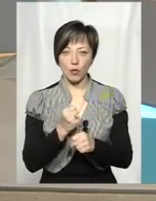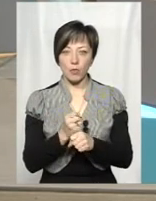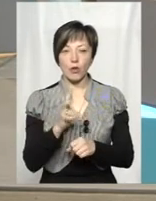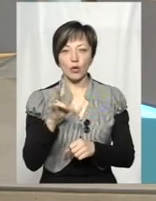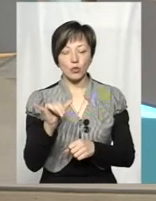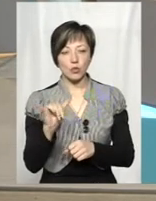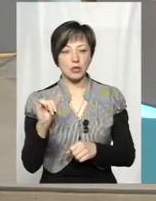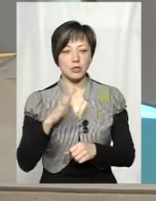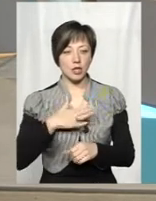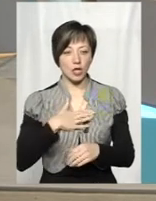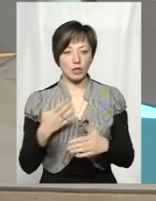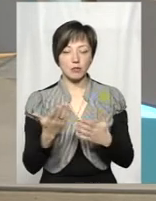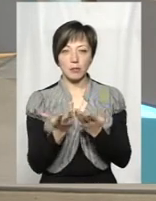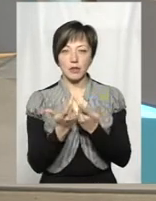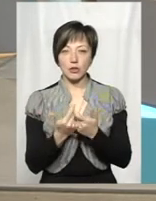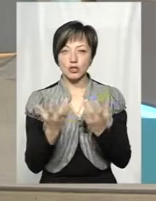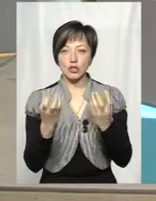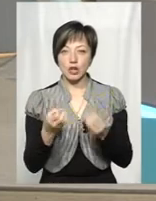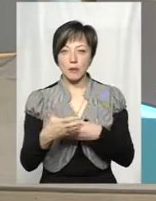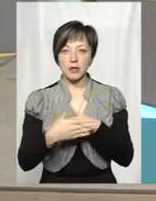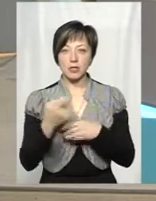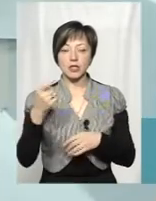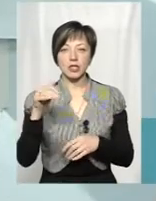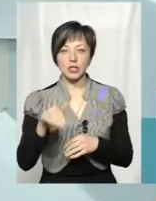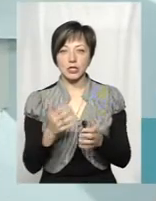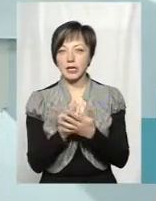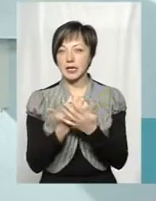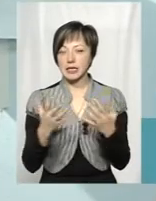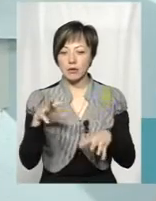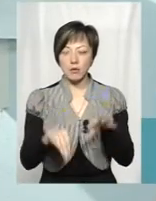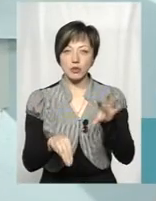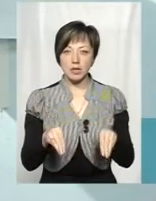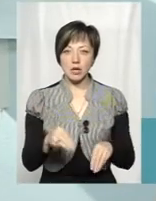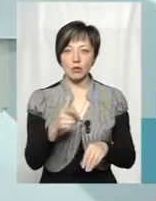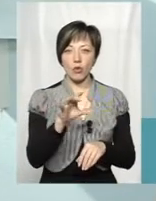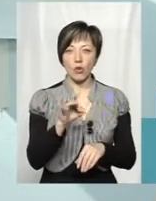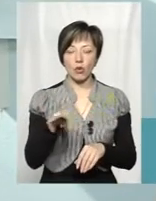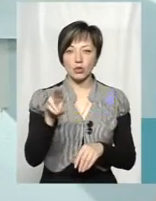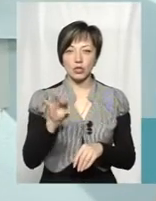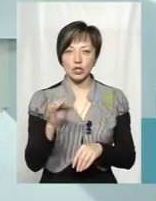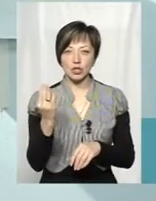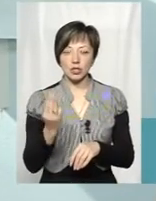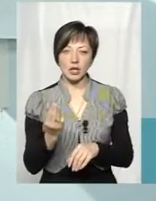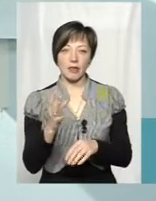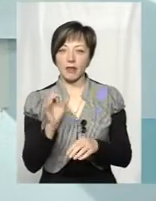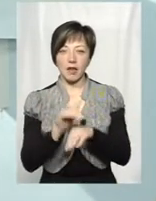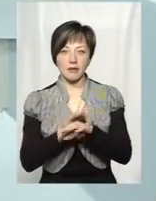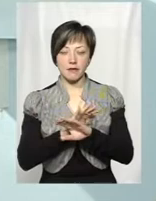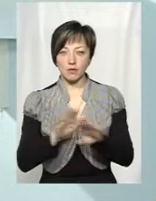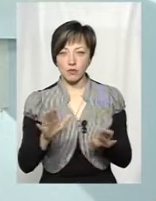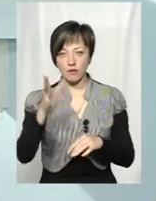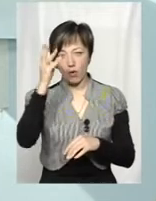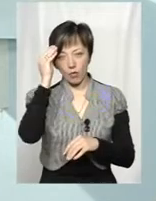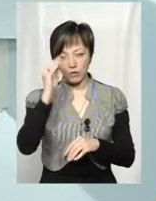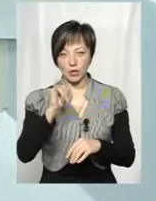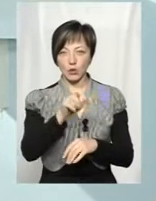і за нашими підрахунками, ще близько тисячі різних поселень, городищ, в тому числі і курганів, вони не зафіксовані,